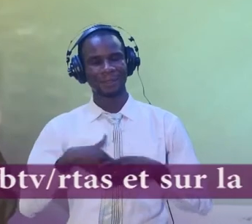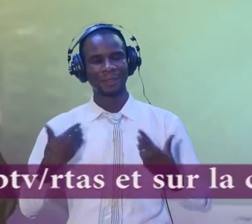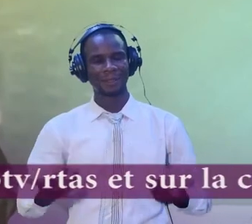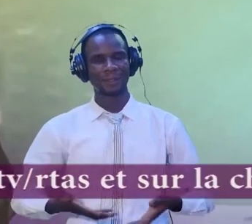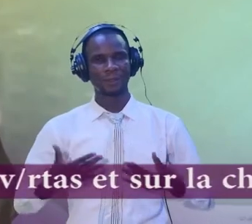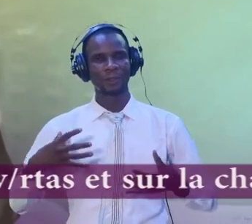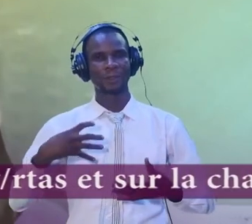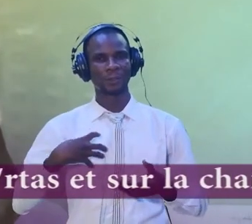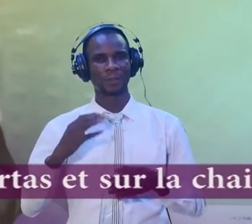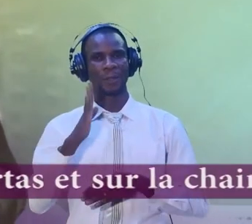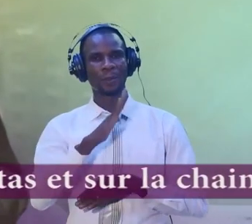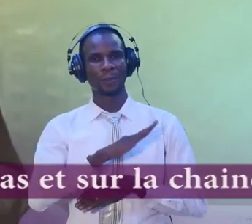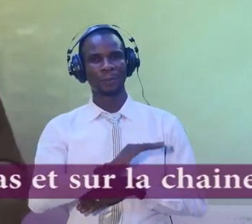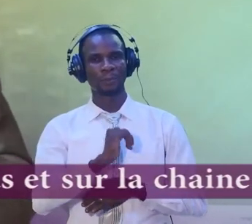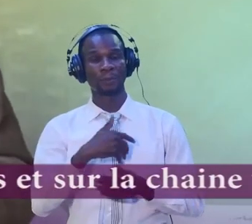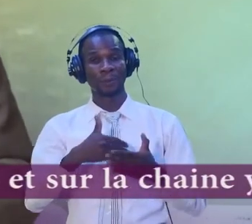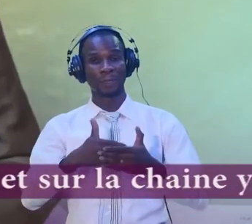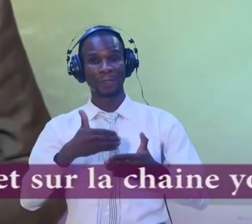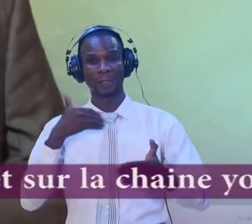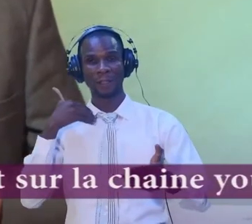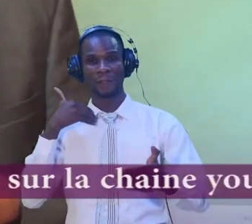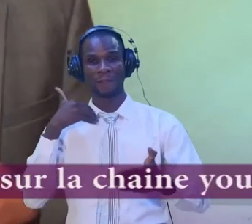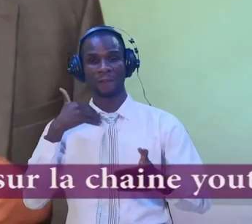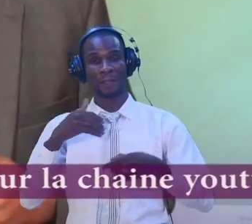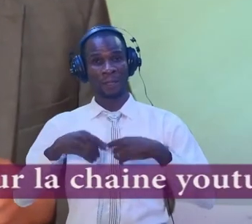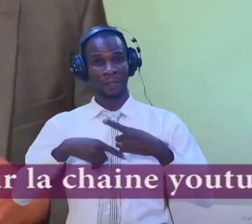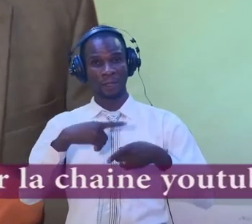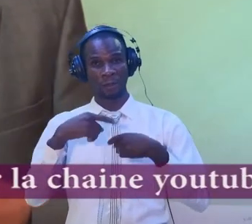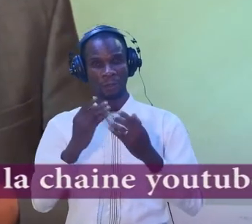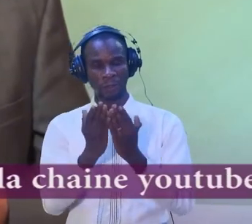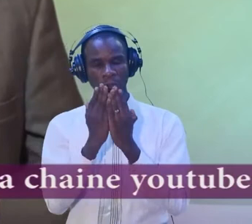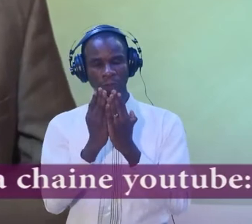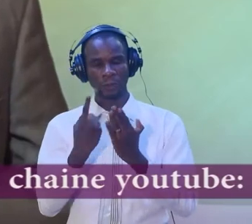Mungu. Ninaamini moyoni mnayo furaha.